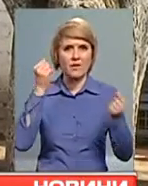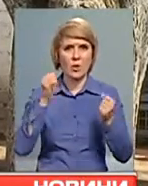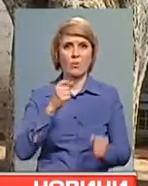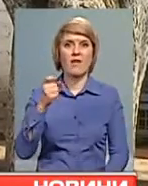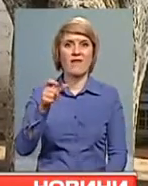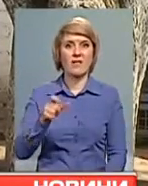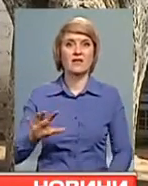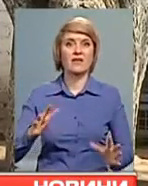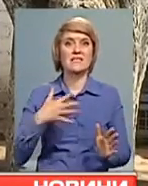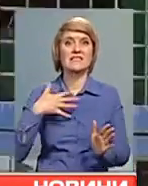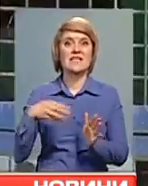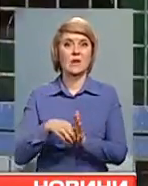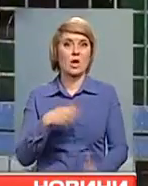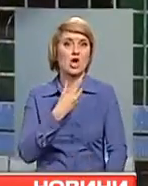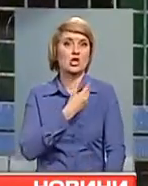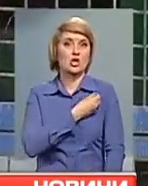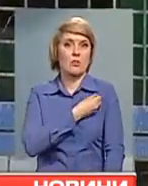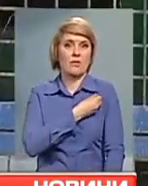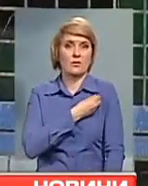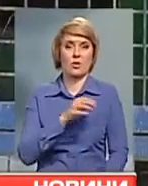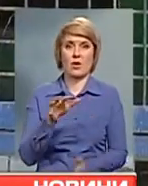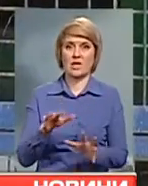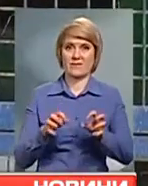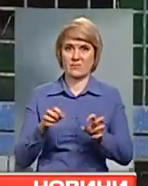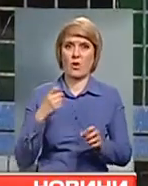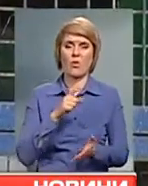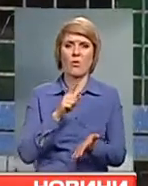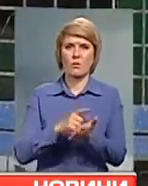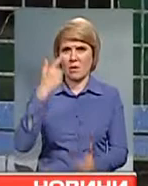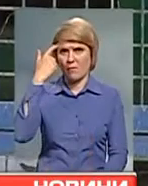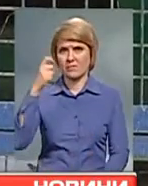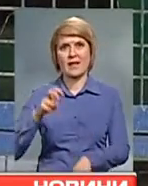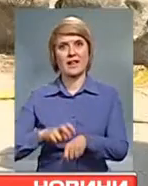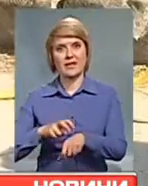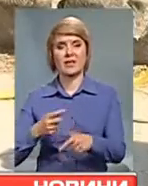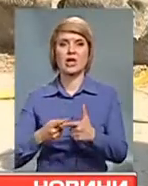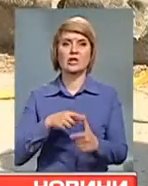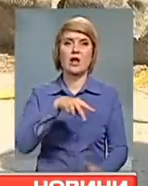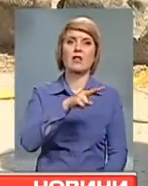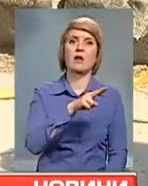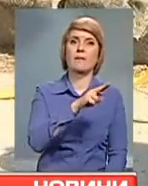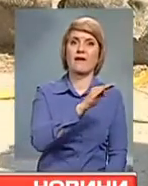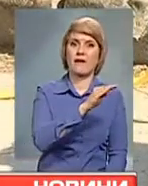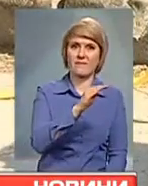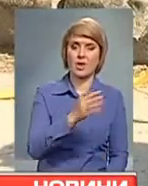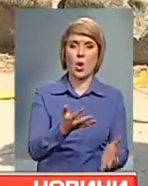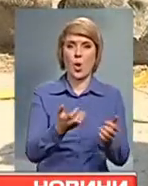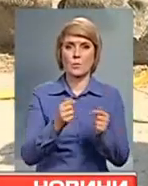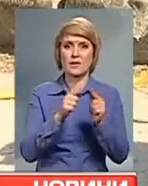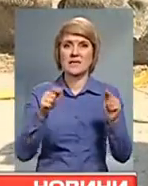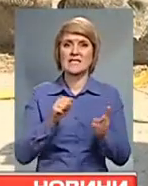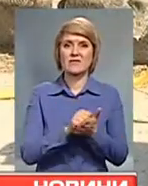і в разі загибелі чіпованого улюбленця. Господар зобов'язаний повідомити лікаря чи ЛКП «Лев» та отримати свідоцтво про смерть